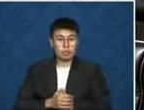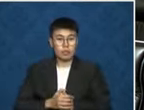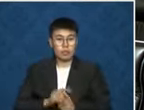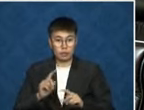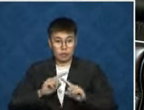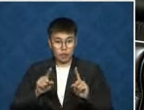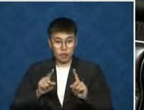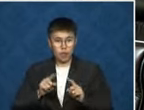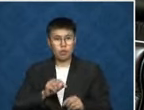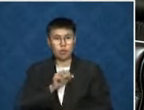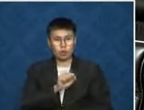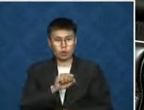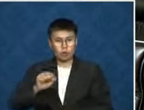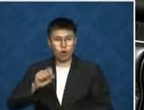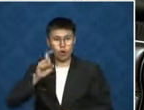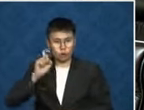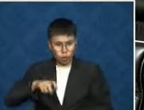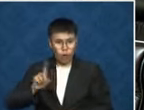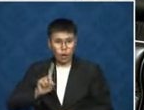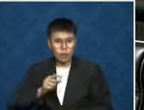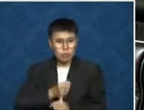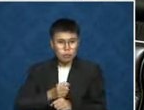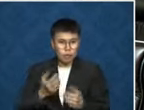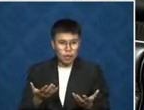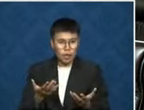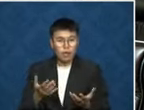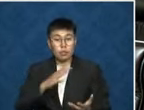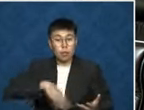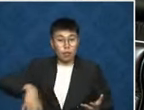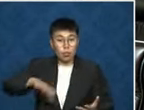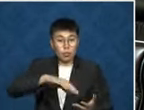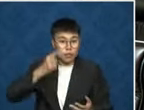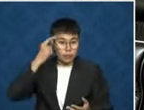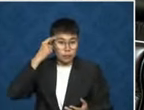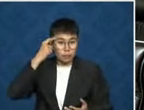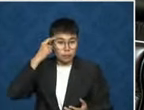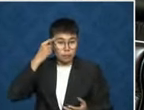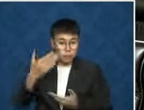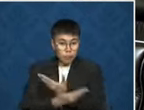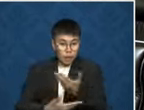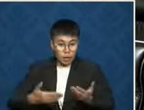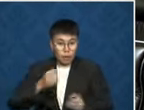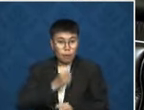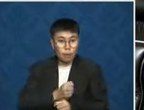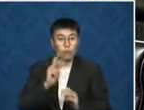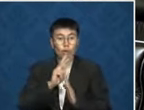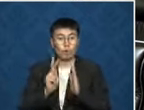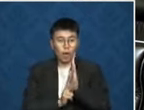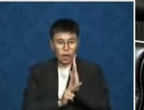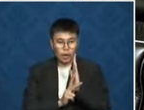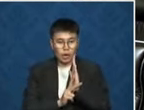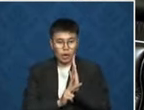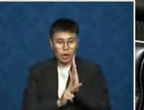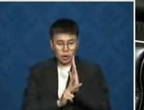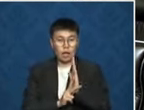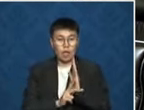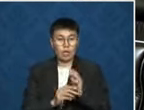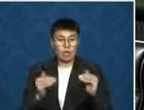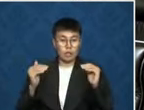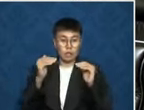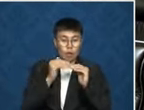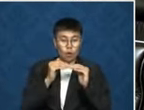าหน้าที่ของสภาผู้แทนราษฎรของเราก็คือทำยังไงให้พวกเราสามารถที่จะพิจารณาการตรากฎหมายนะครับให้เท่าทันกับโลกในอนาคต